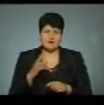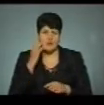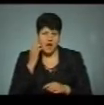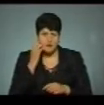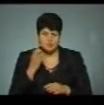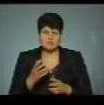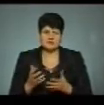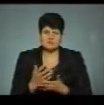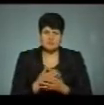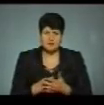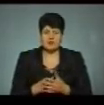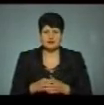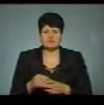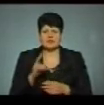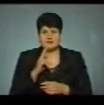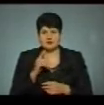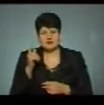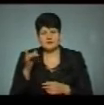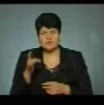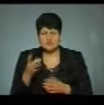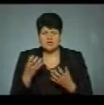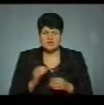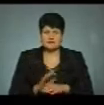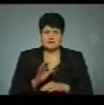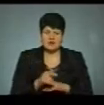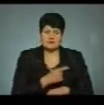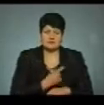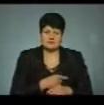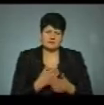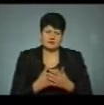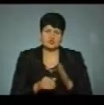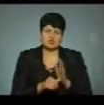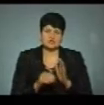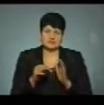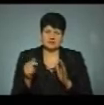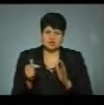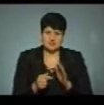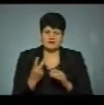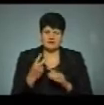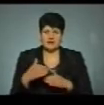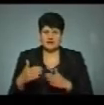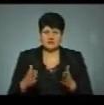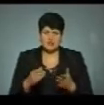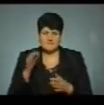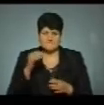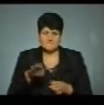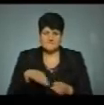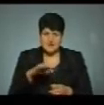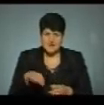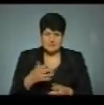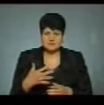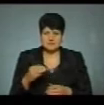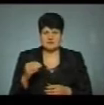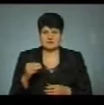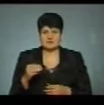Зборівському, Кременецькому, Чортківському районах. Ще відправлять медикаменти на суму близько 6 тисяч гривень, 2 ящики варення та близько 50 ящиків